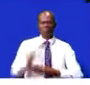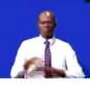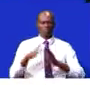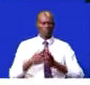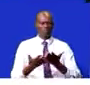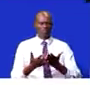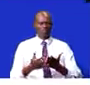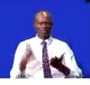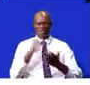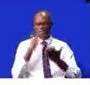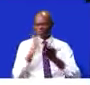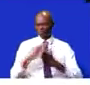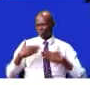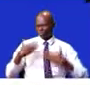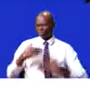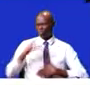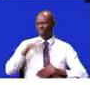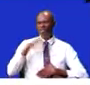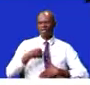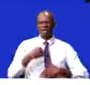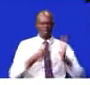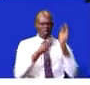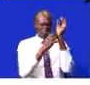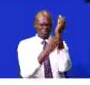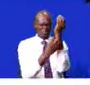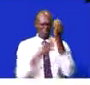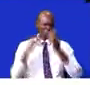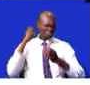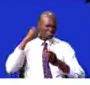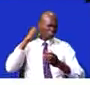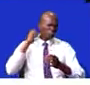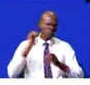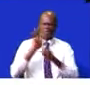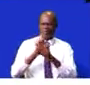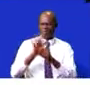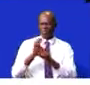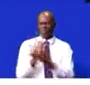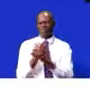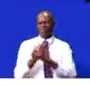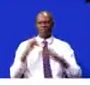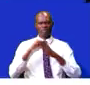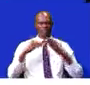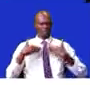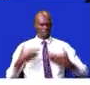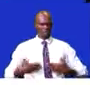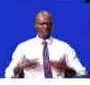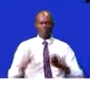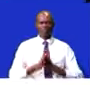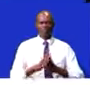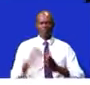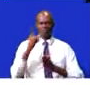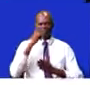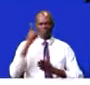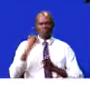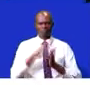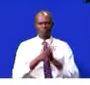ka bende ringre no ne nitiere kod adhola e ng'ute kaachiel kod kuonde mopogore opogore e dende.